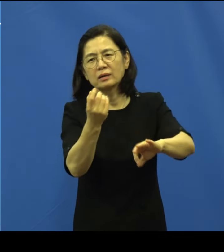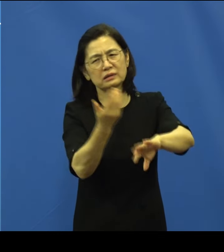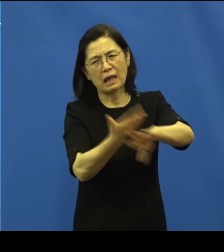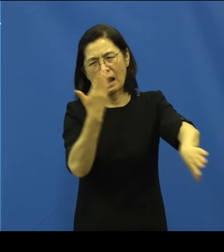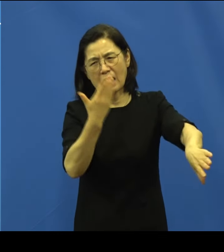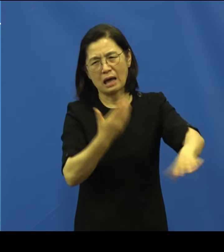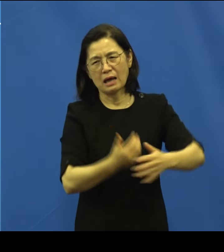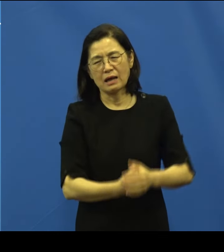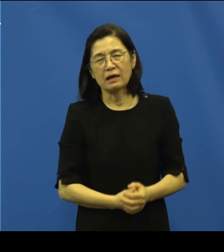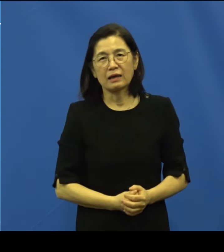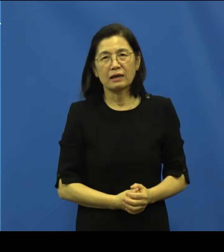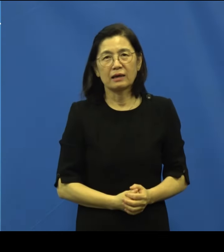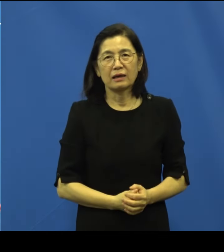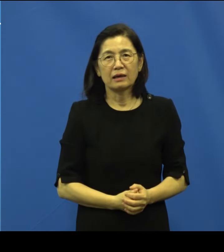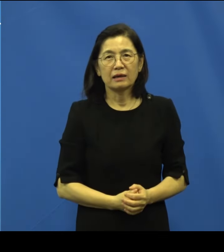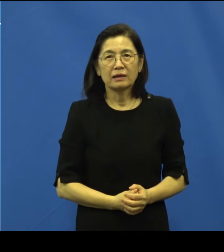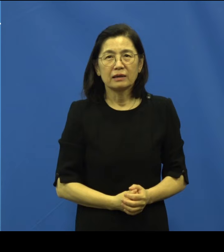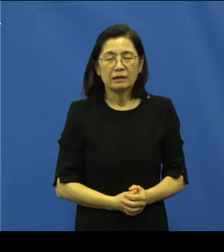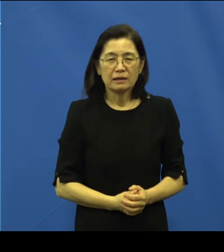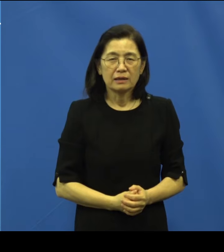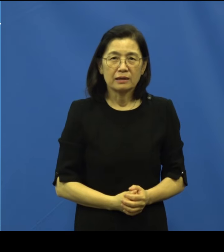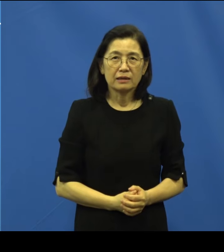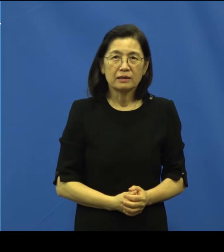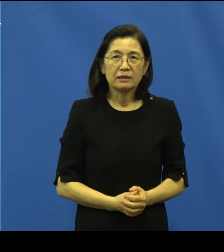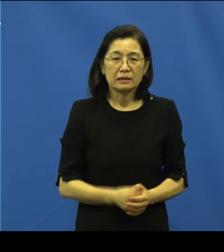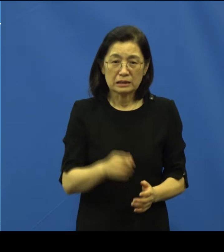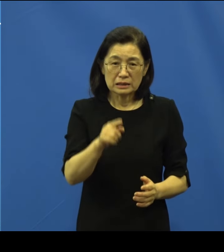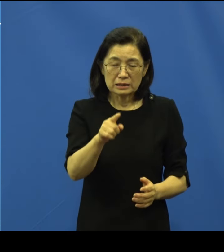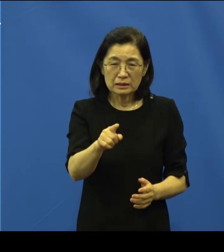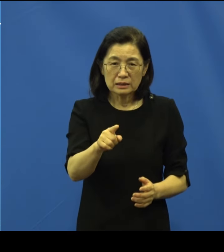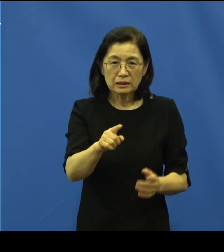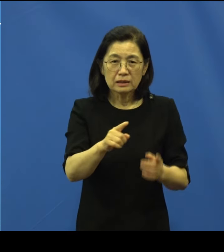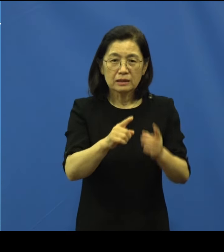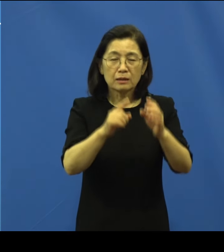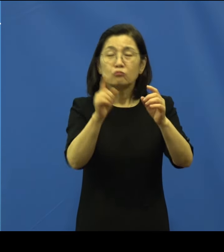여기에서 모든 게 갈라진다. 여기에서 삶의 질이 달라져요.